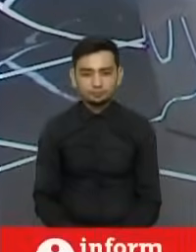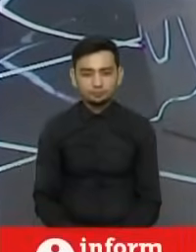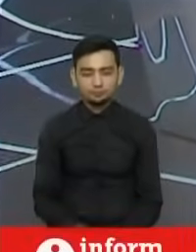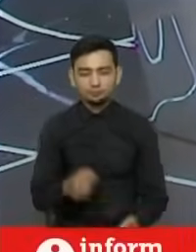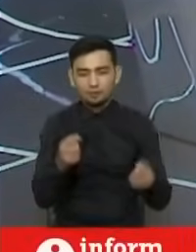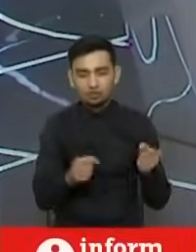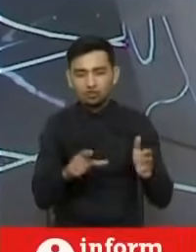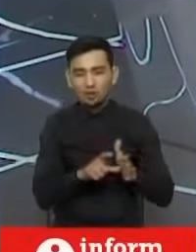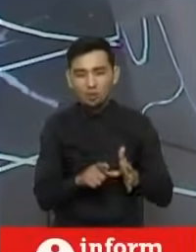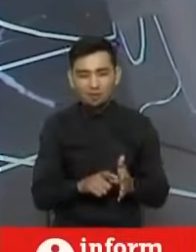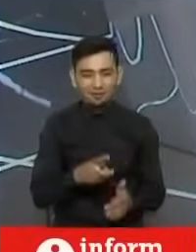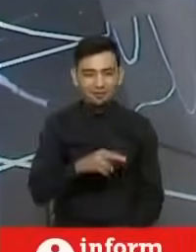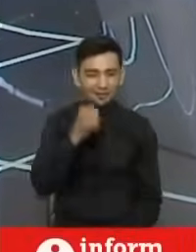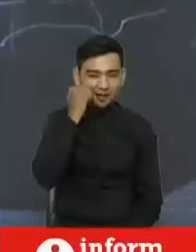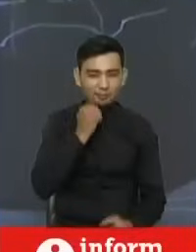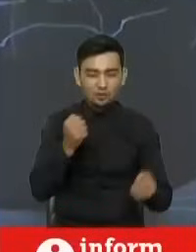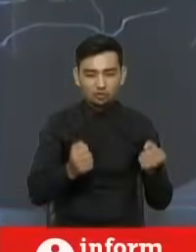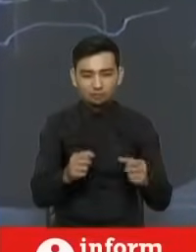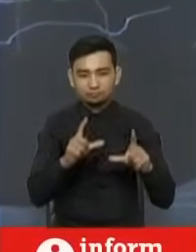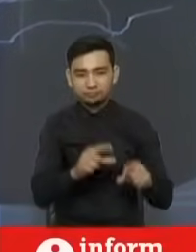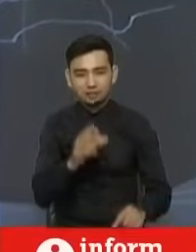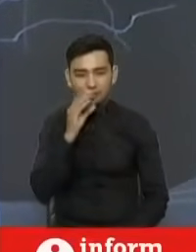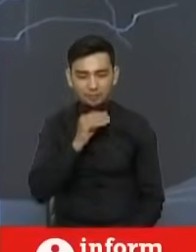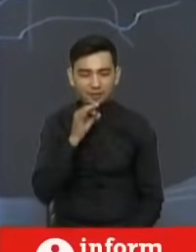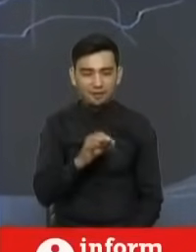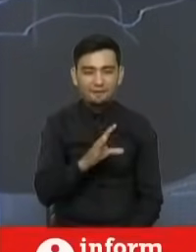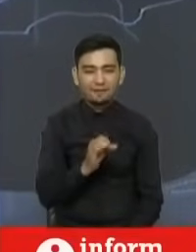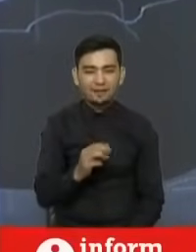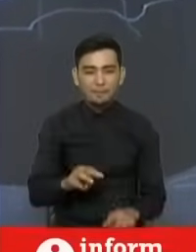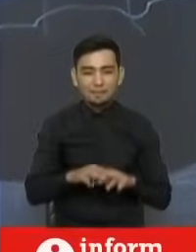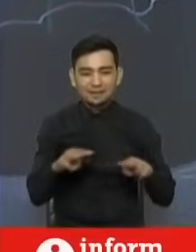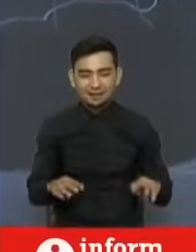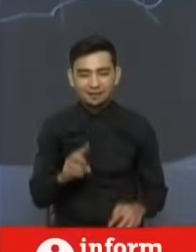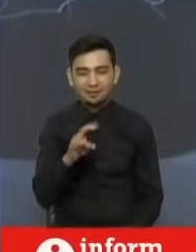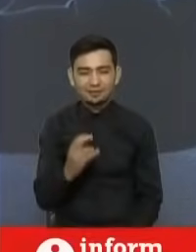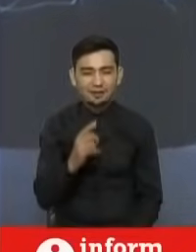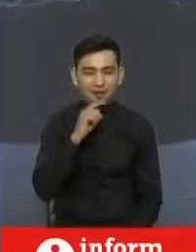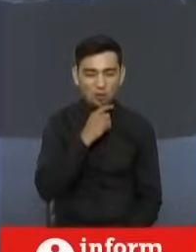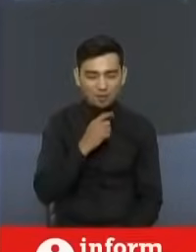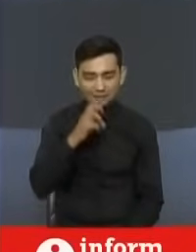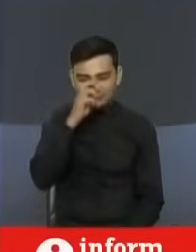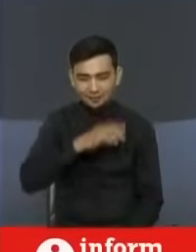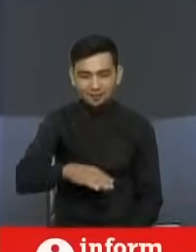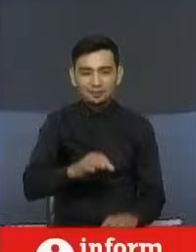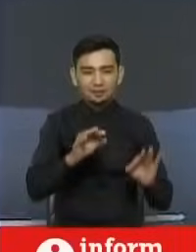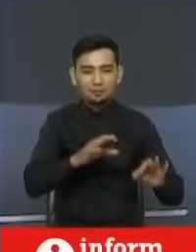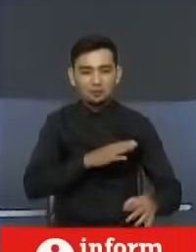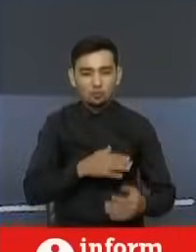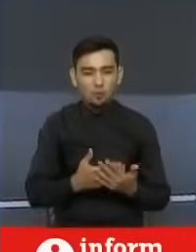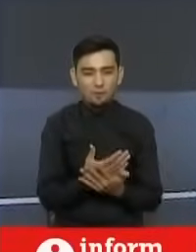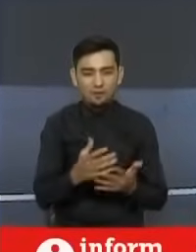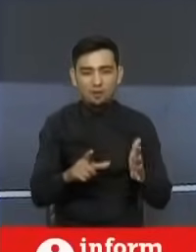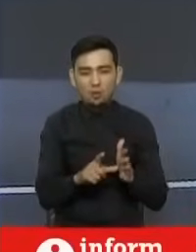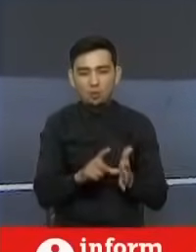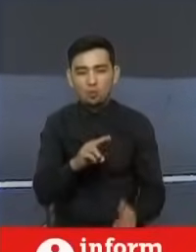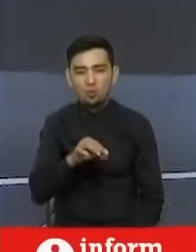Транспортный налог для старых авто могут снизить. Об этом заявил вице-министр национальной экономики страны на обсуждении нового налогового